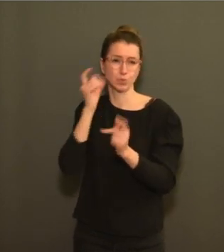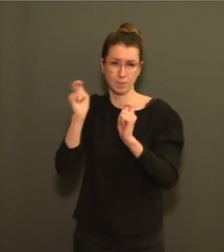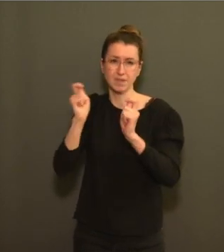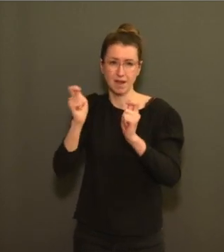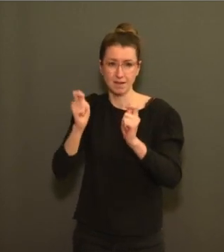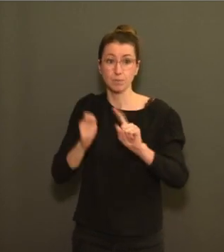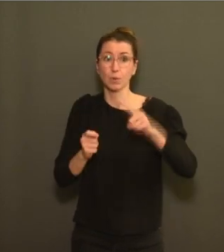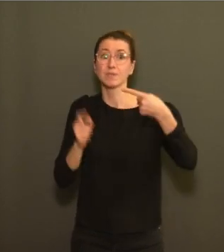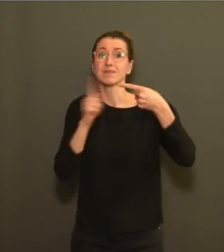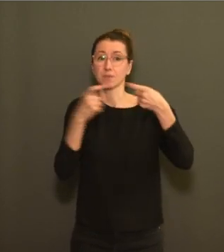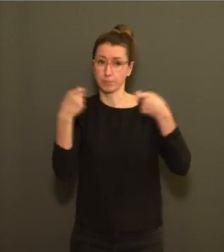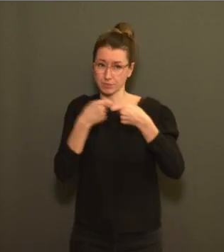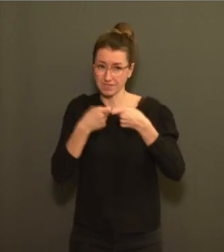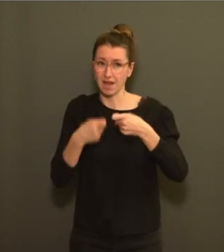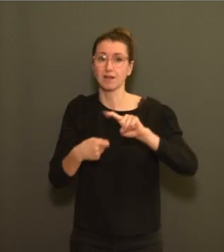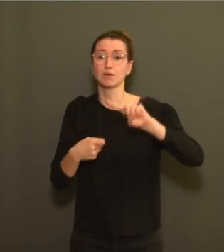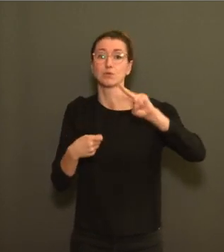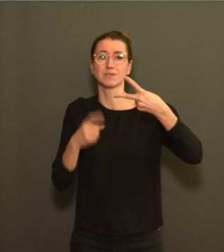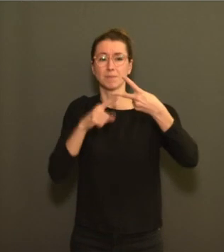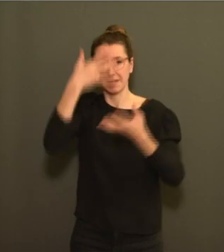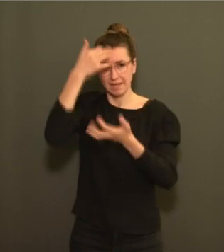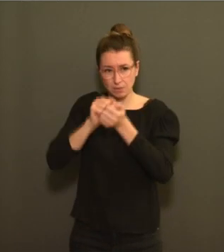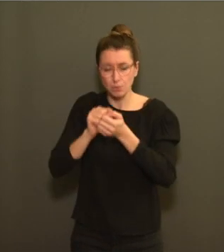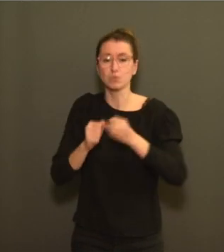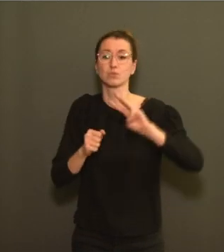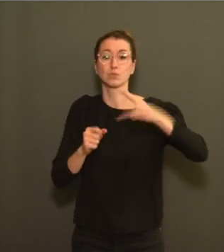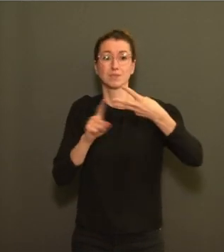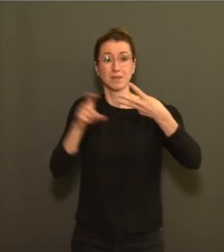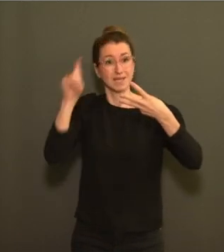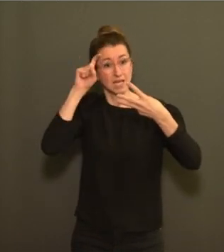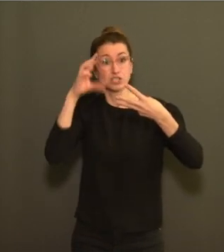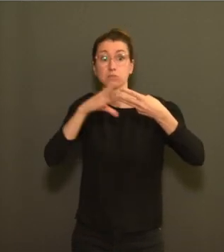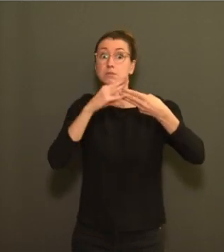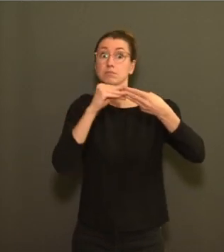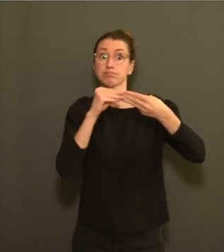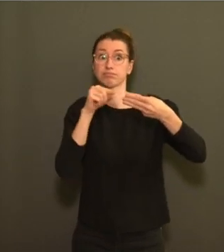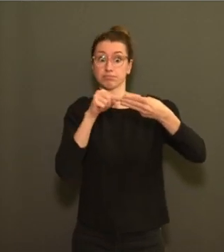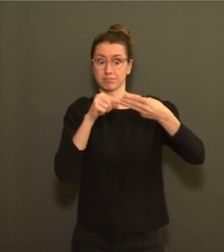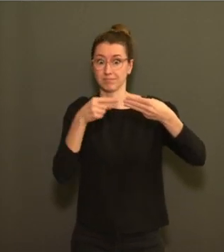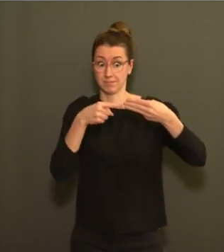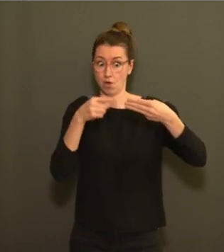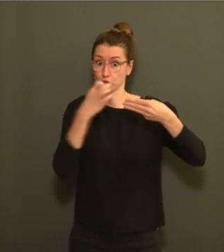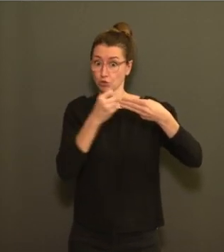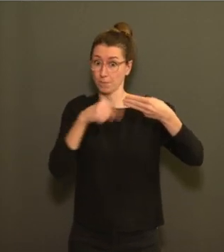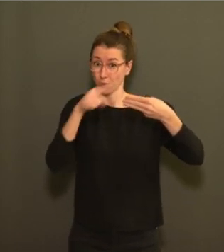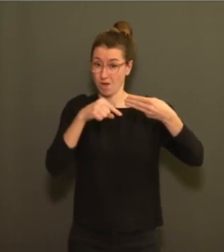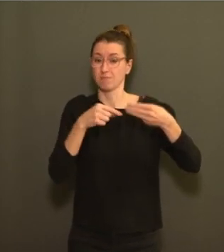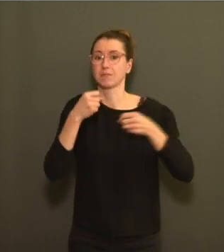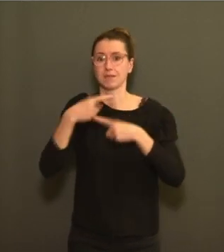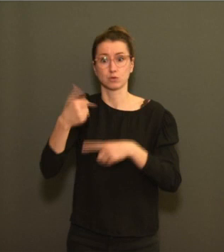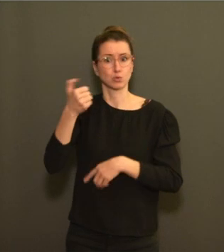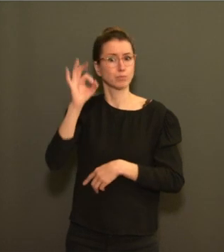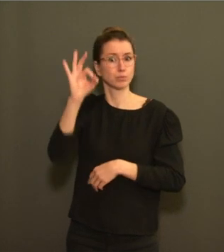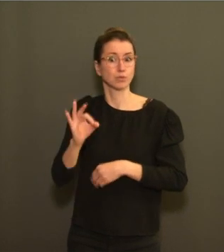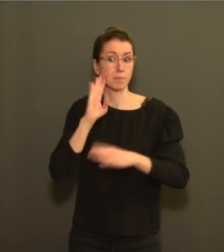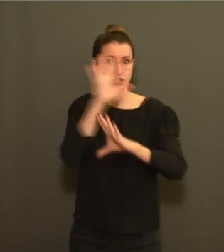Liège qui constituent à eux trois 60% des admissions au niveau de la Belgique.